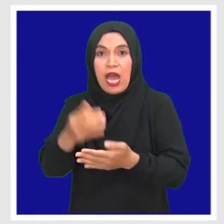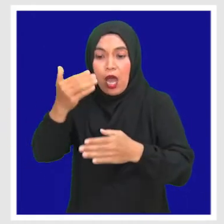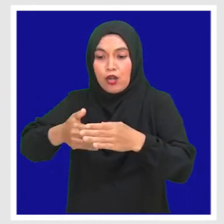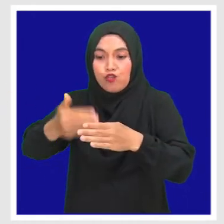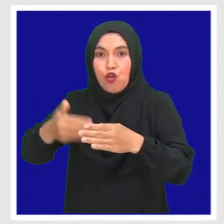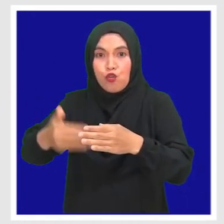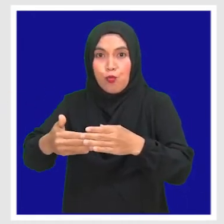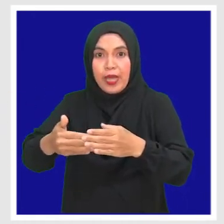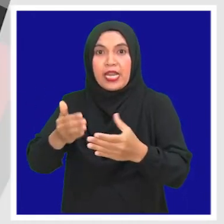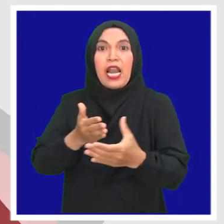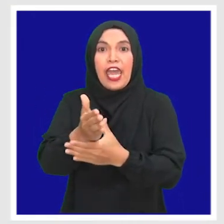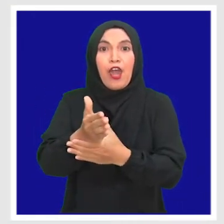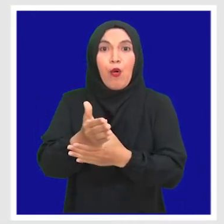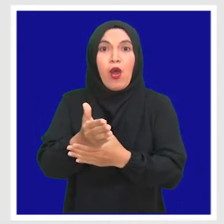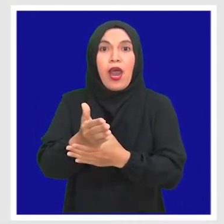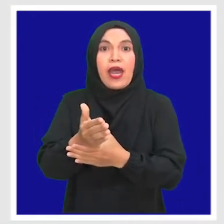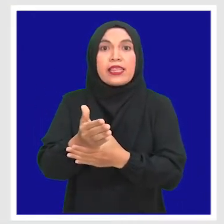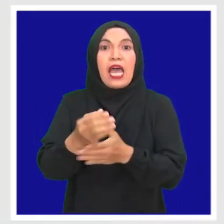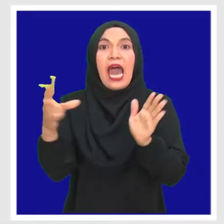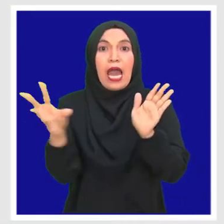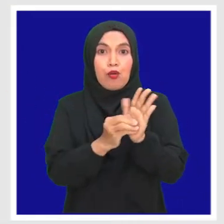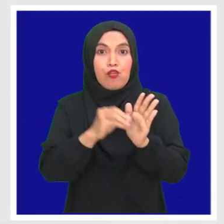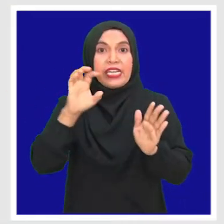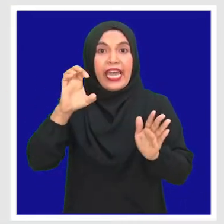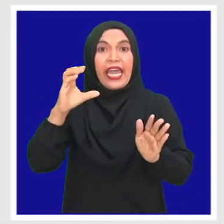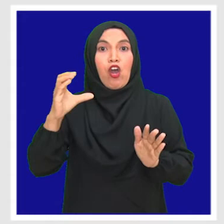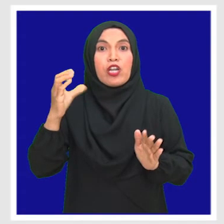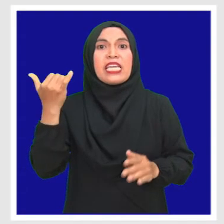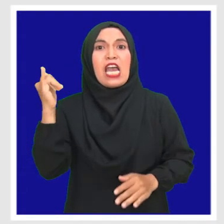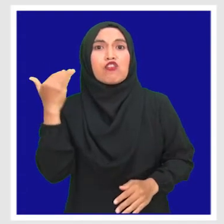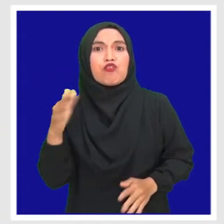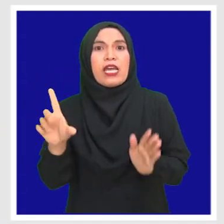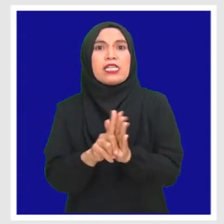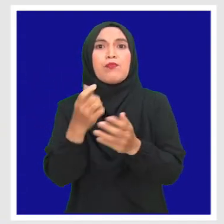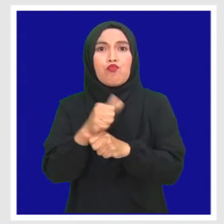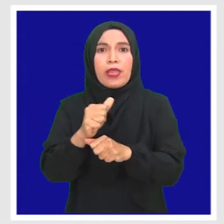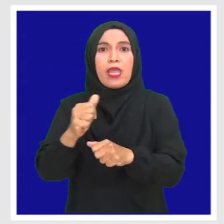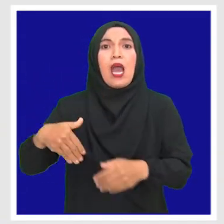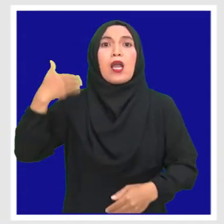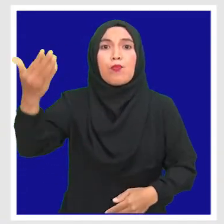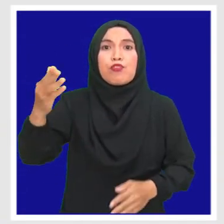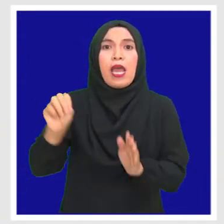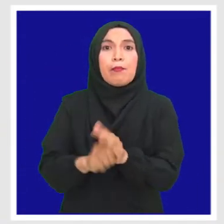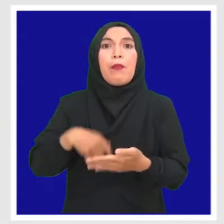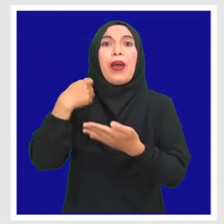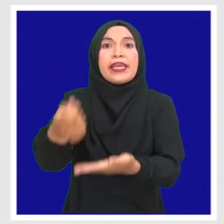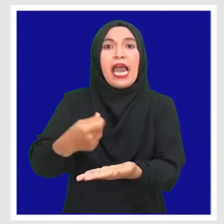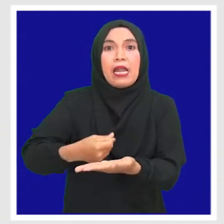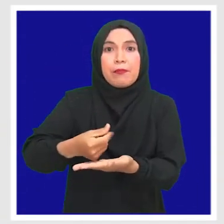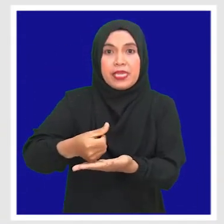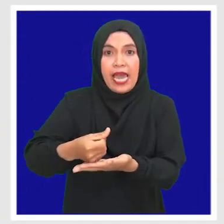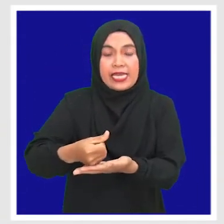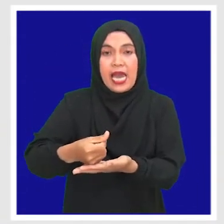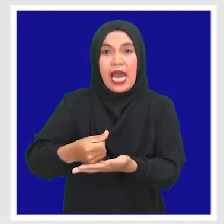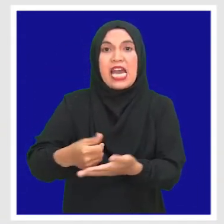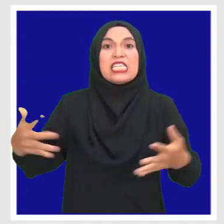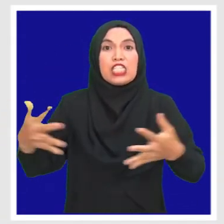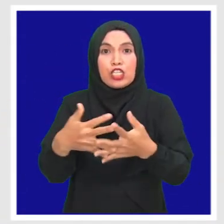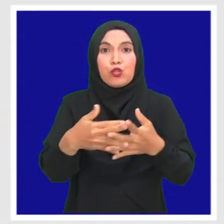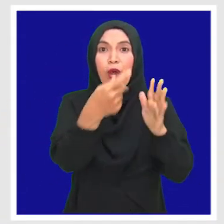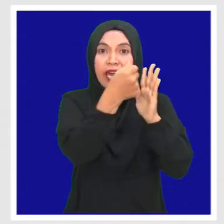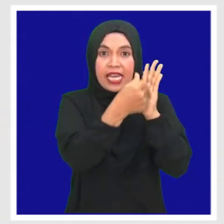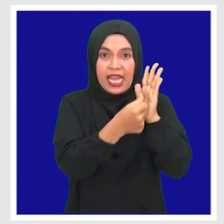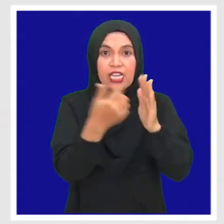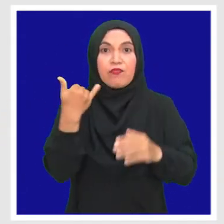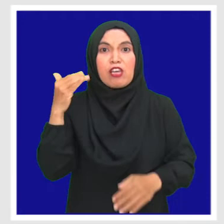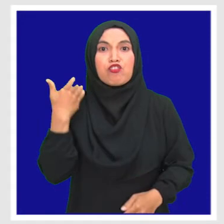akun e-court yang telah dibuat. Kemudian Anda membayar biaya perkara secara elektronik sesuai tarif yang sudah